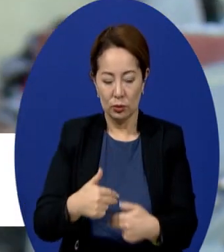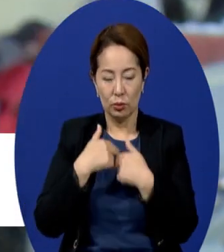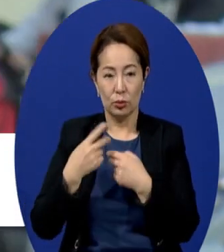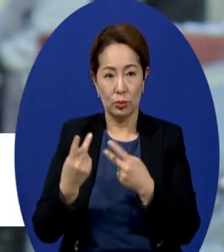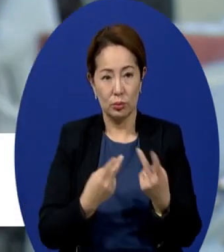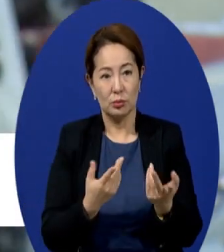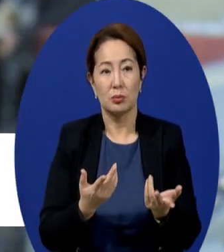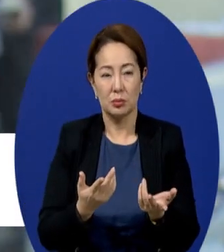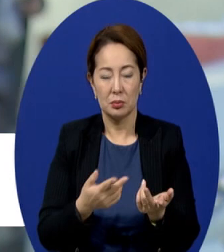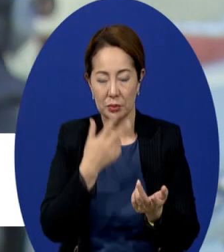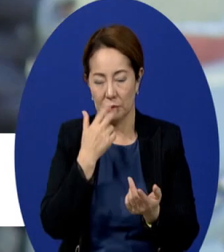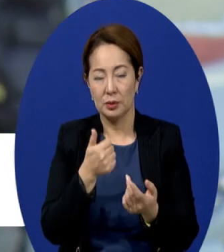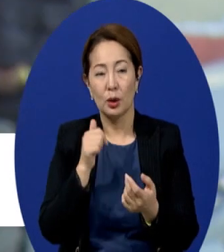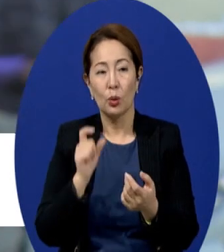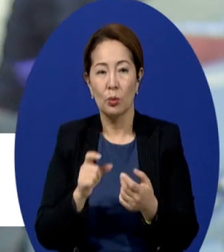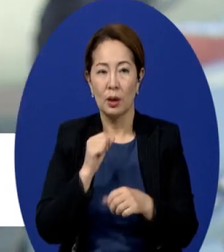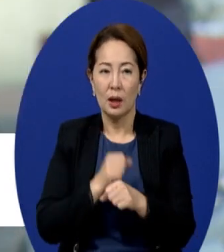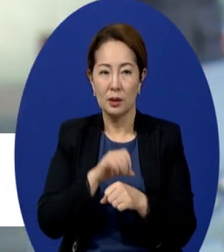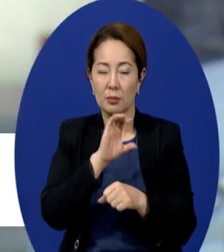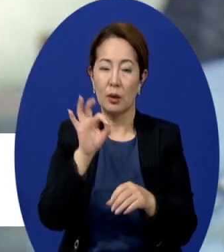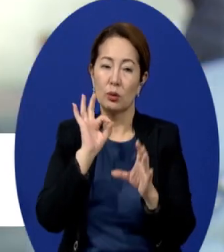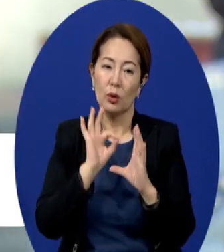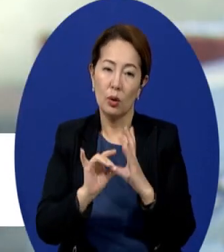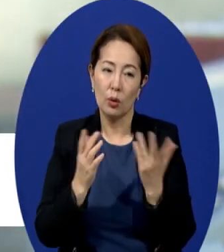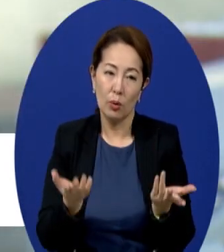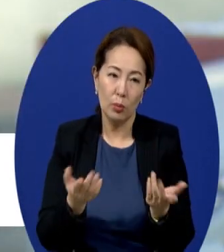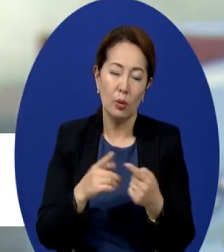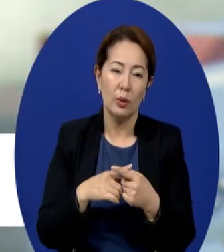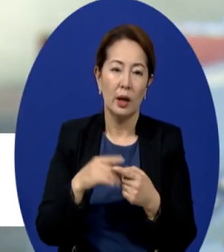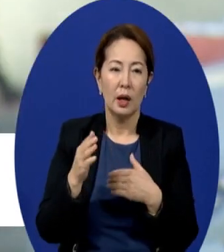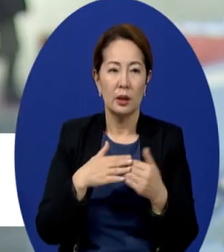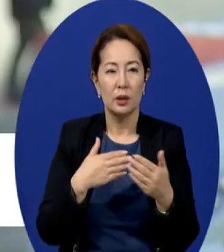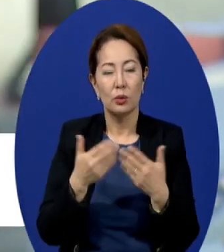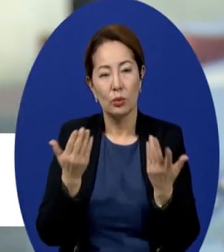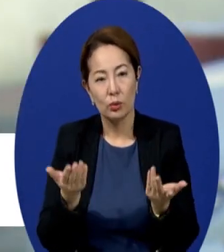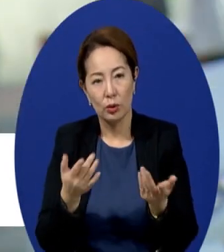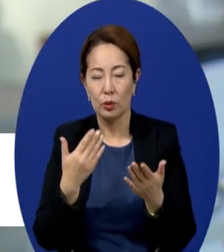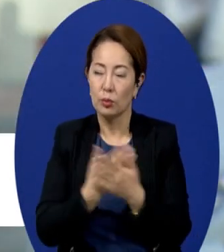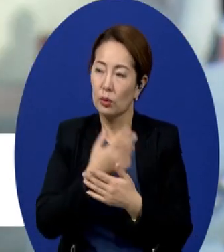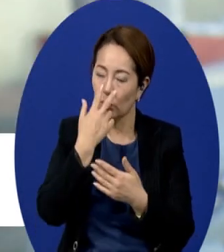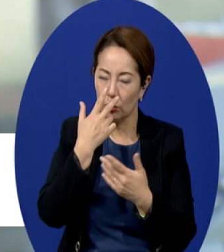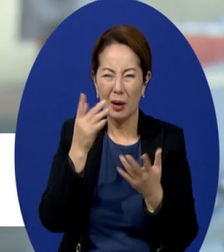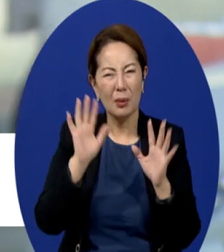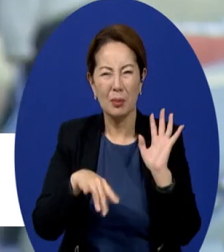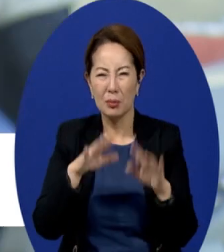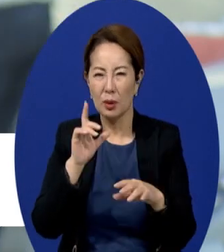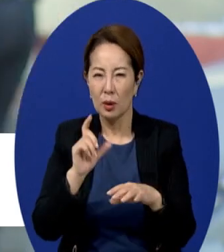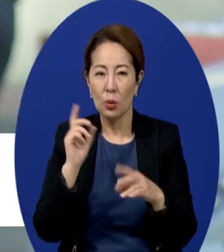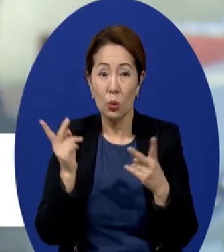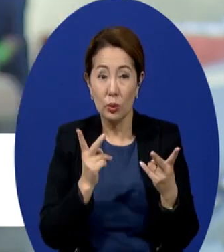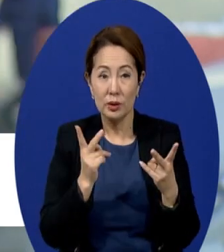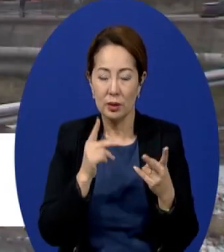байгаа энэ альбан газар руу орж юм уу одоо нэг дэлгүүр суур үйлсүүлэх гэж байгаа хүнд бол энэ бол